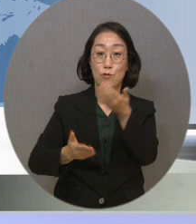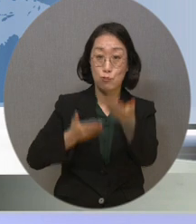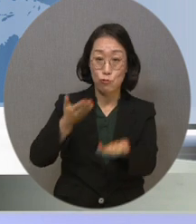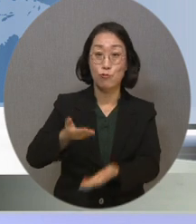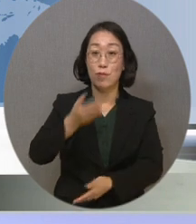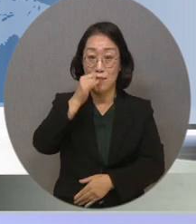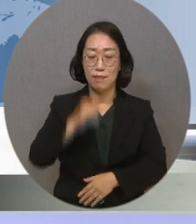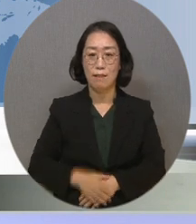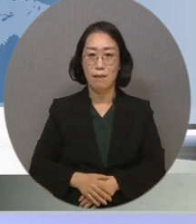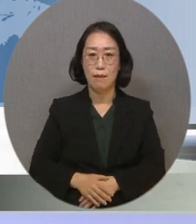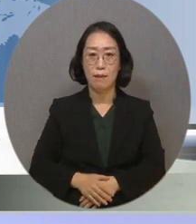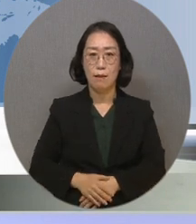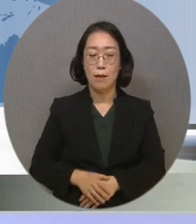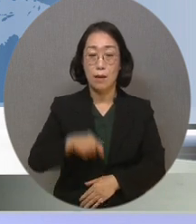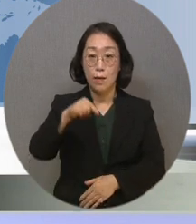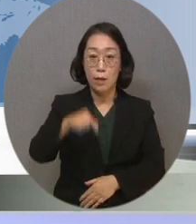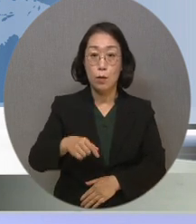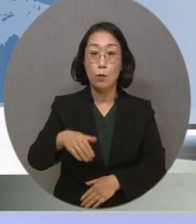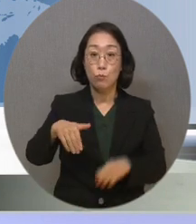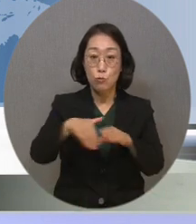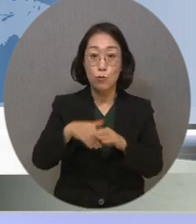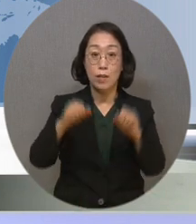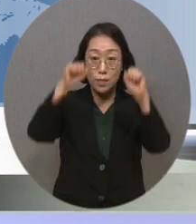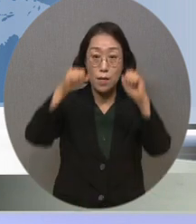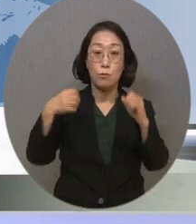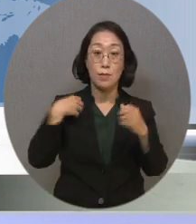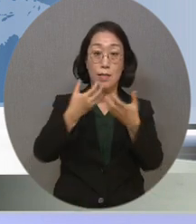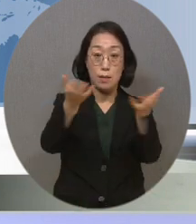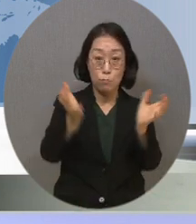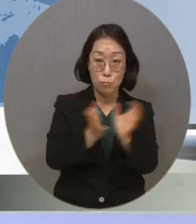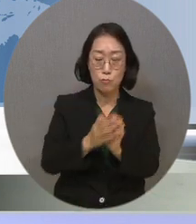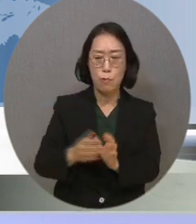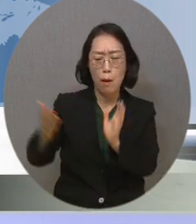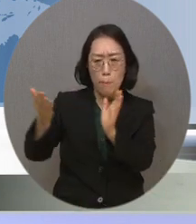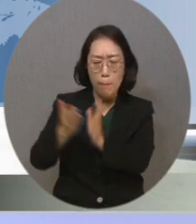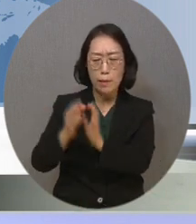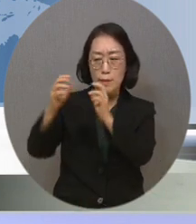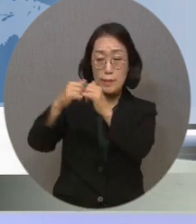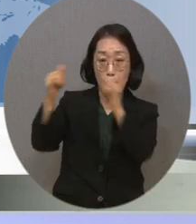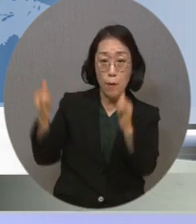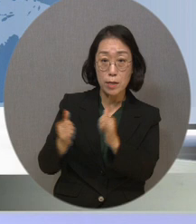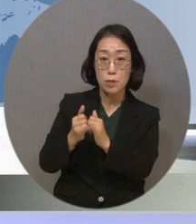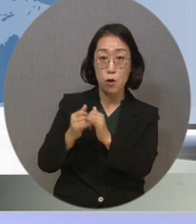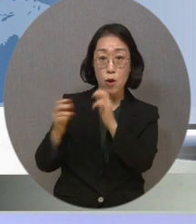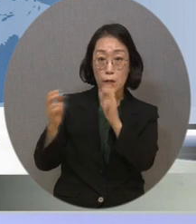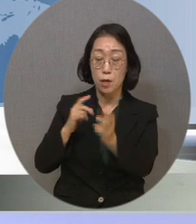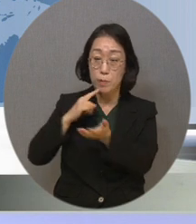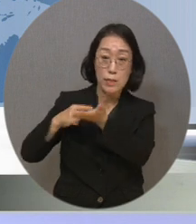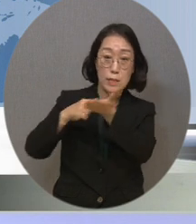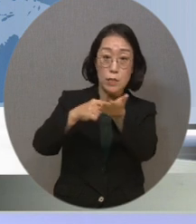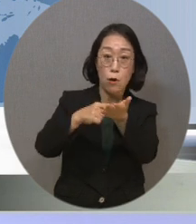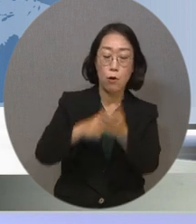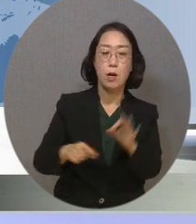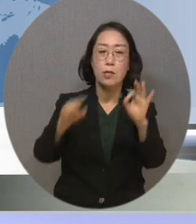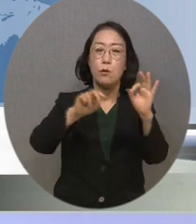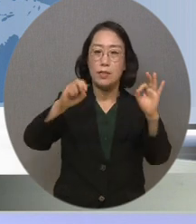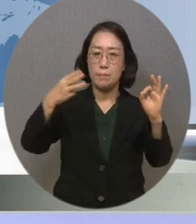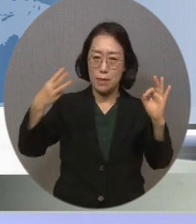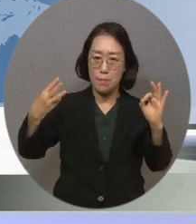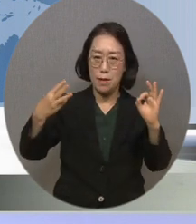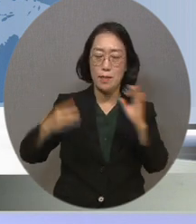있는데요. 문화체육관광부가 문화체육관광형 예비 사회적 기업 신청을 오는 23일까지